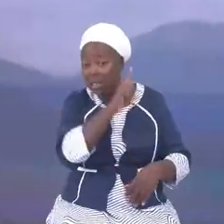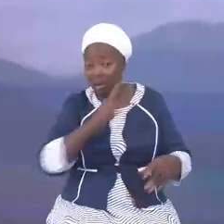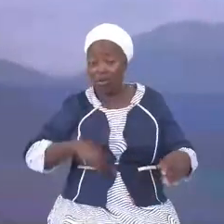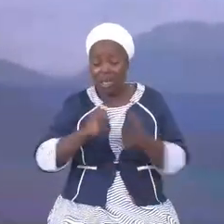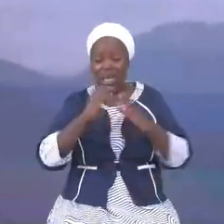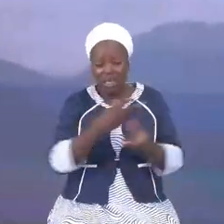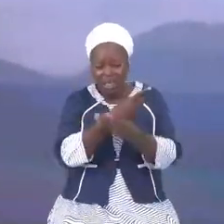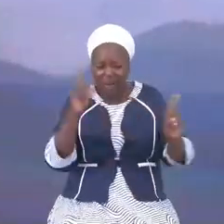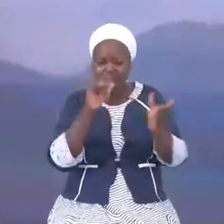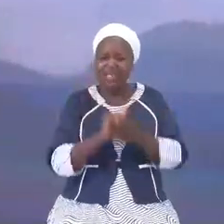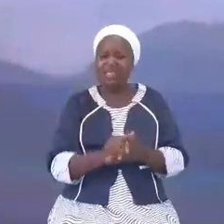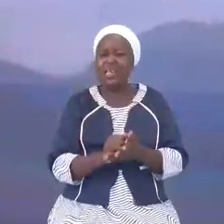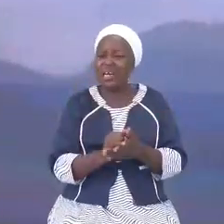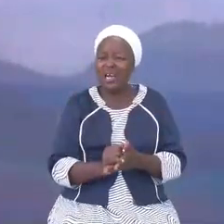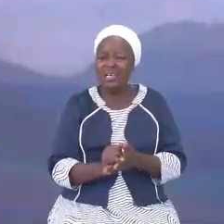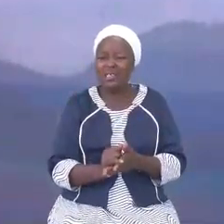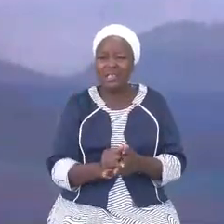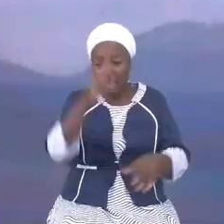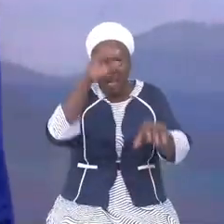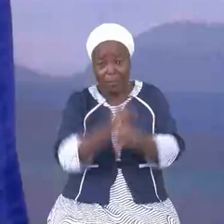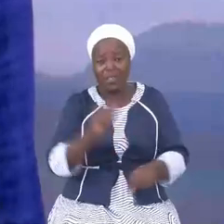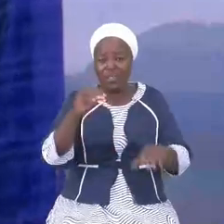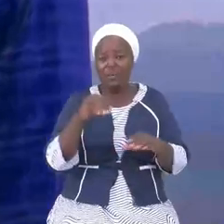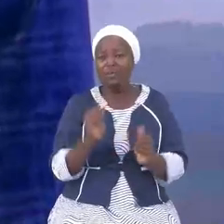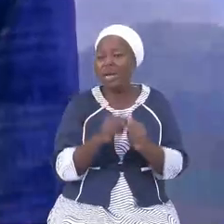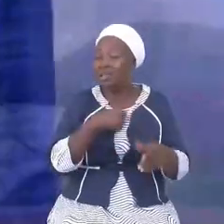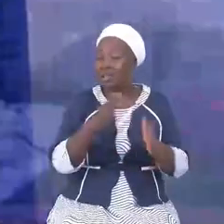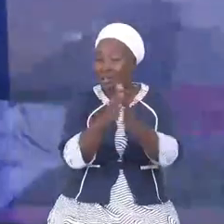l'obsession par les vanités des derniers temps. Et nous dit,